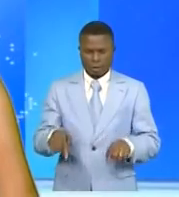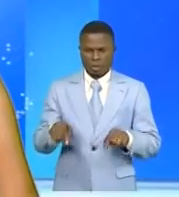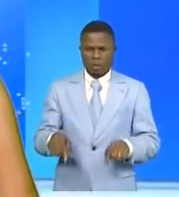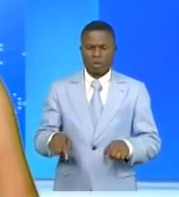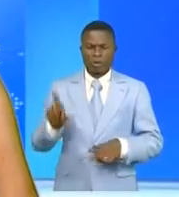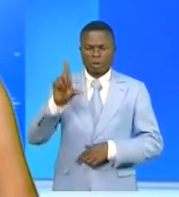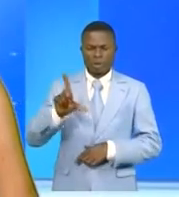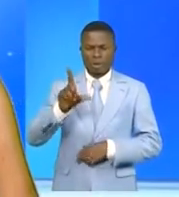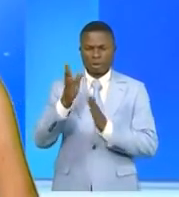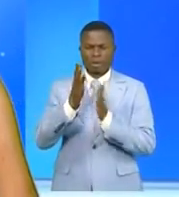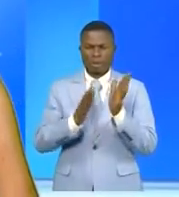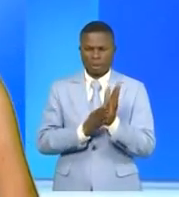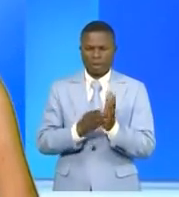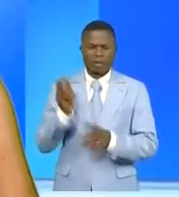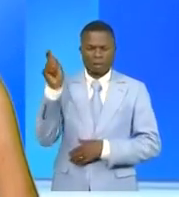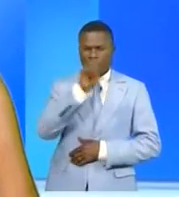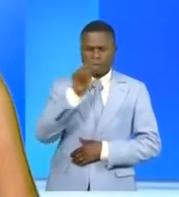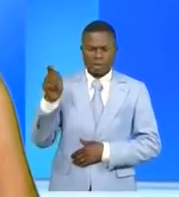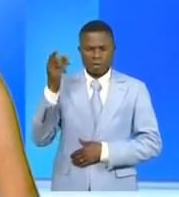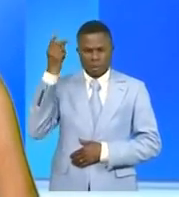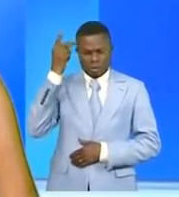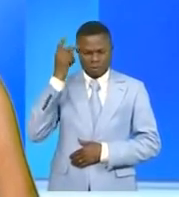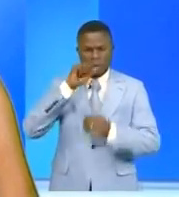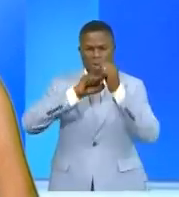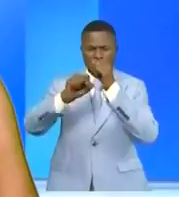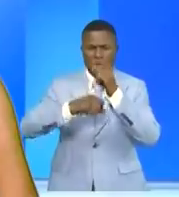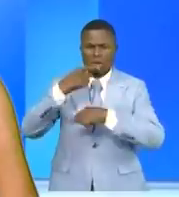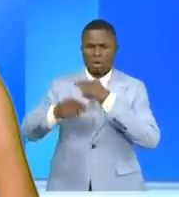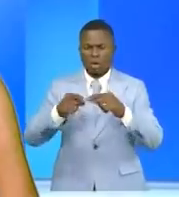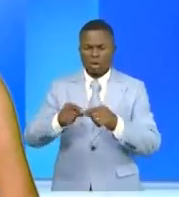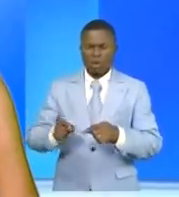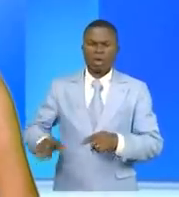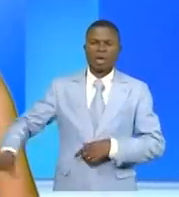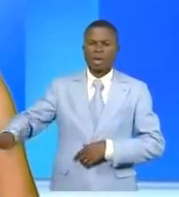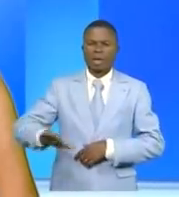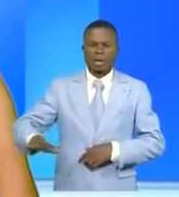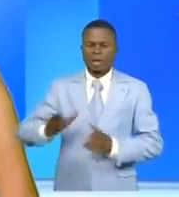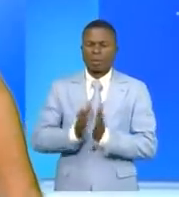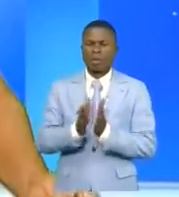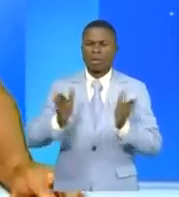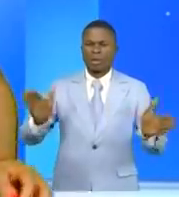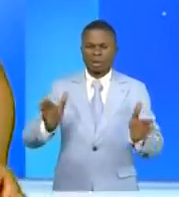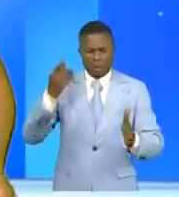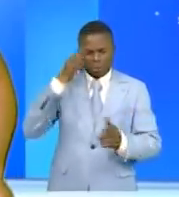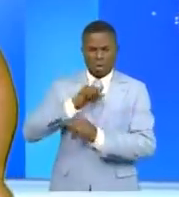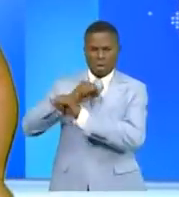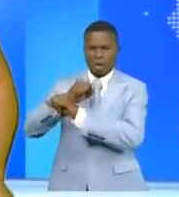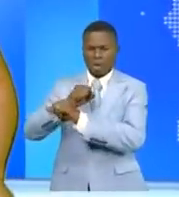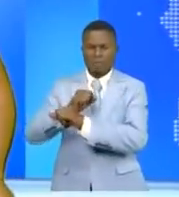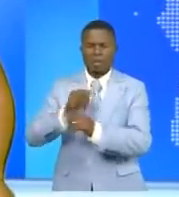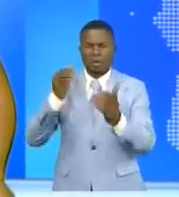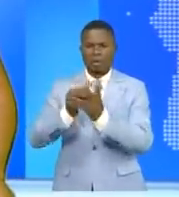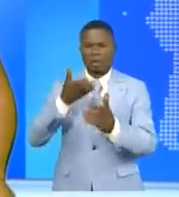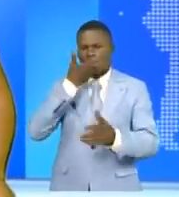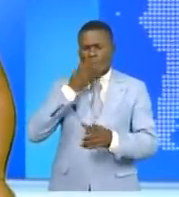Ce lundi à Kinshasa, la campagne est lancée à travers le territoire pour barrer la route à cette pandémie. Madame,